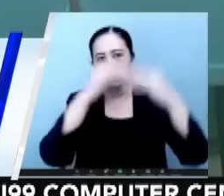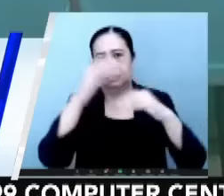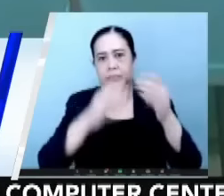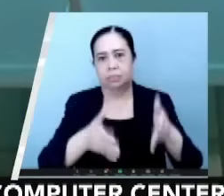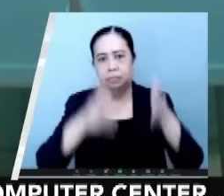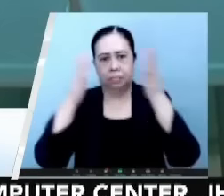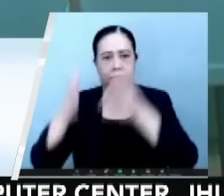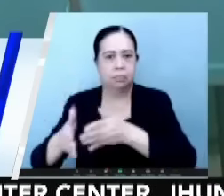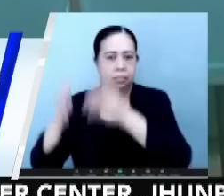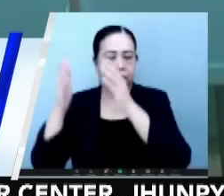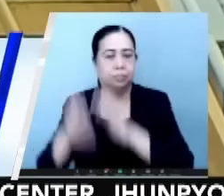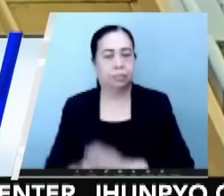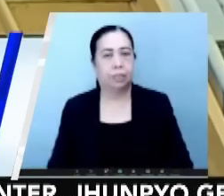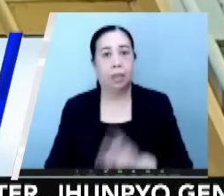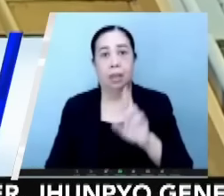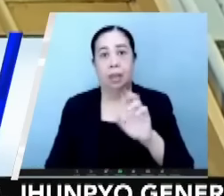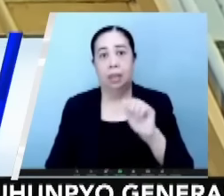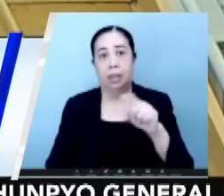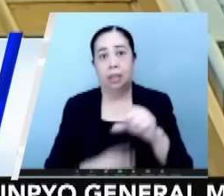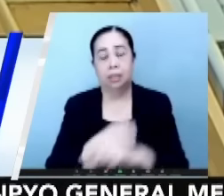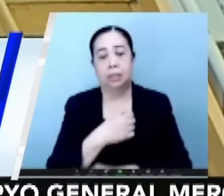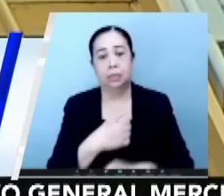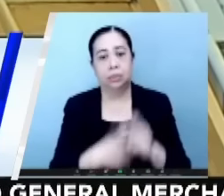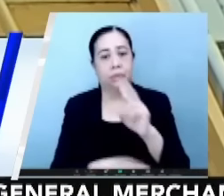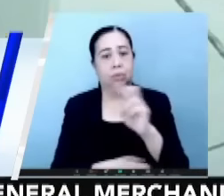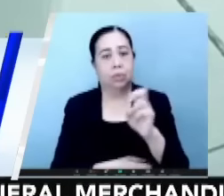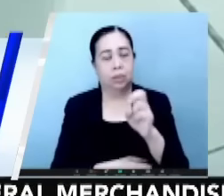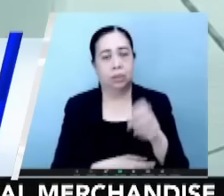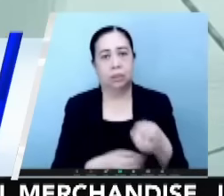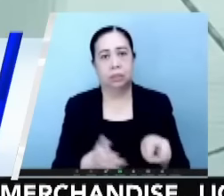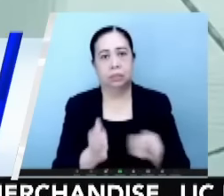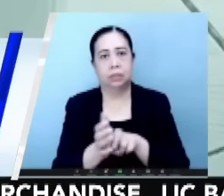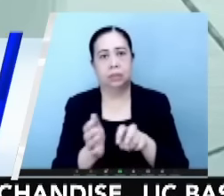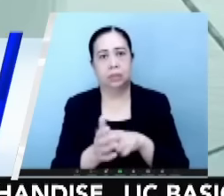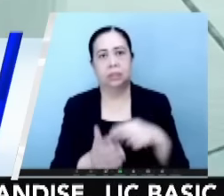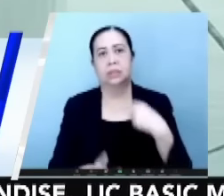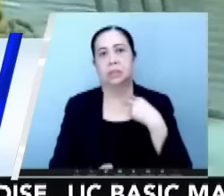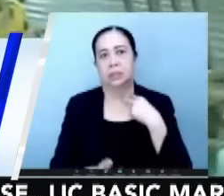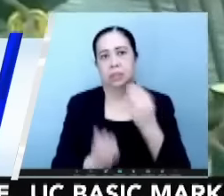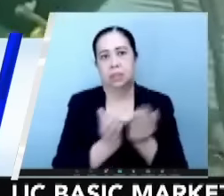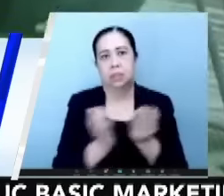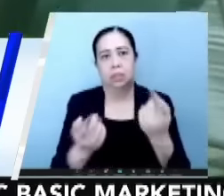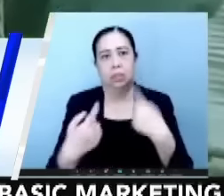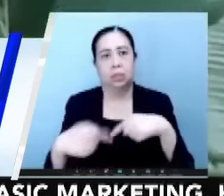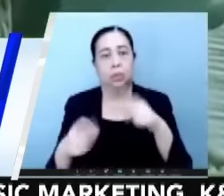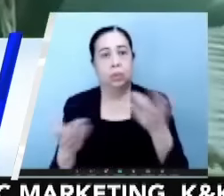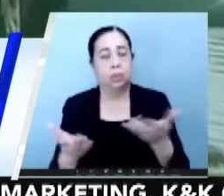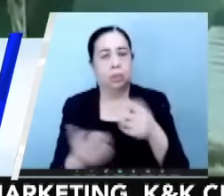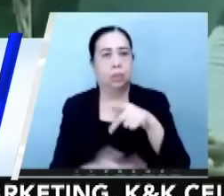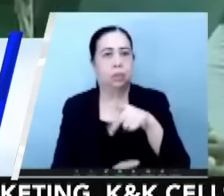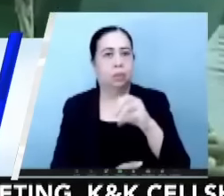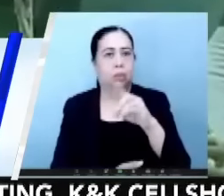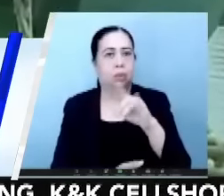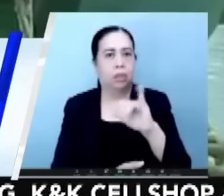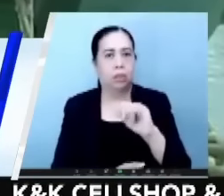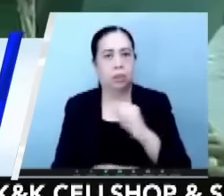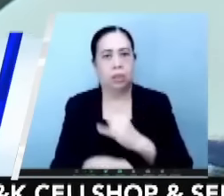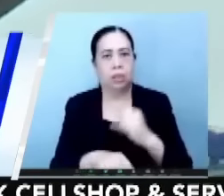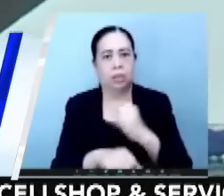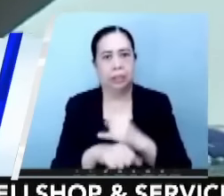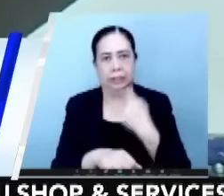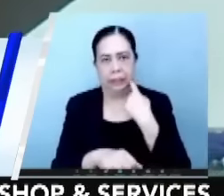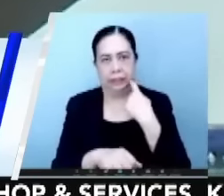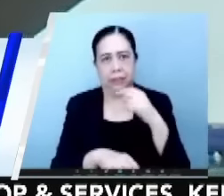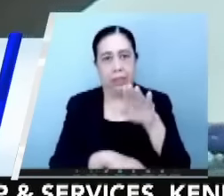Sa Real Quezon, nasa 200 pasahero ang stranded sa pier. Ang papuntang Pulilio Island, pinayagan ng sumakay ng barko kaninang hapon.